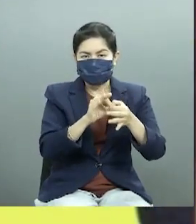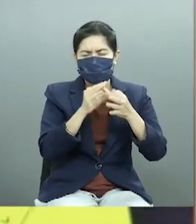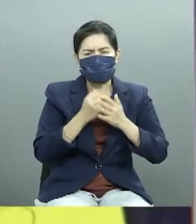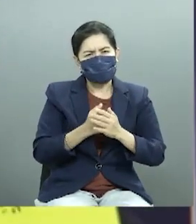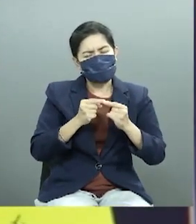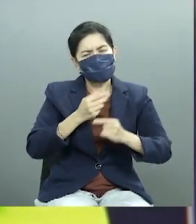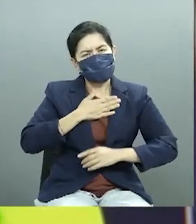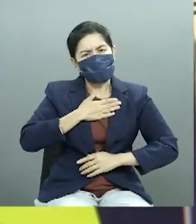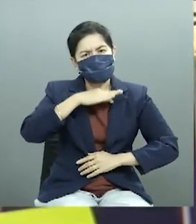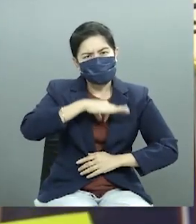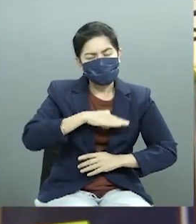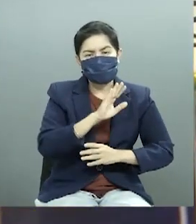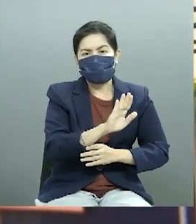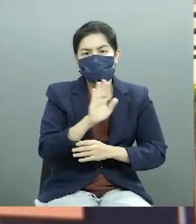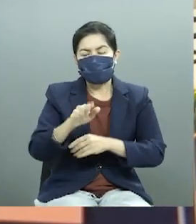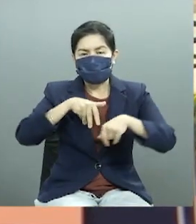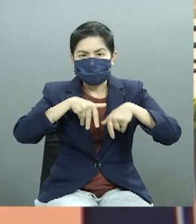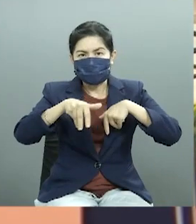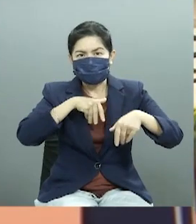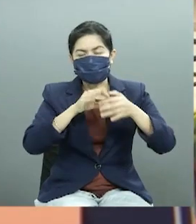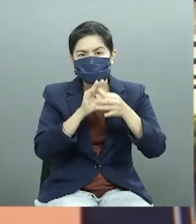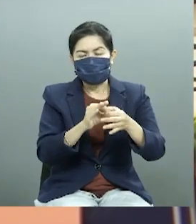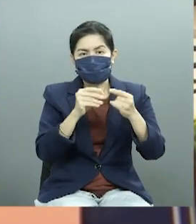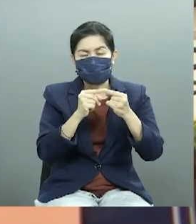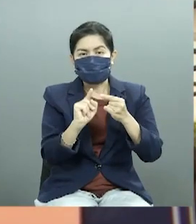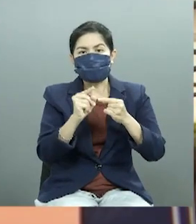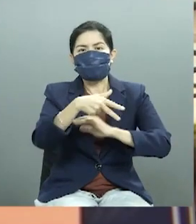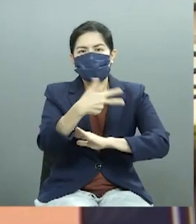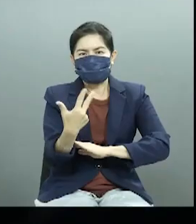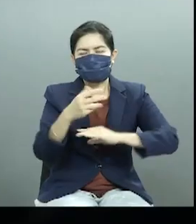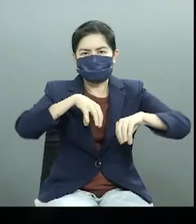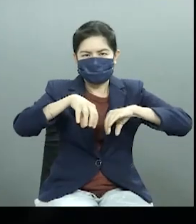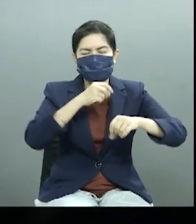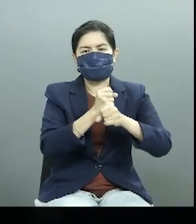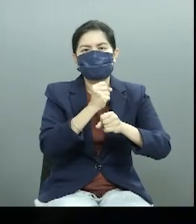ที่คุณผู้ชมอยากฝากถึงการผลิตละครของไทย PBS ไปรับฟังกันนะครับ